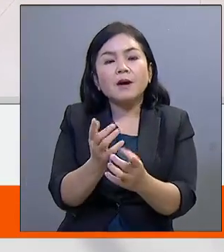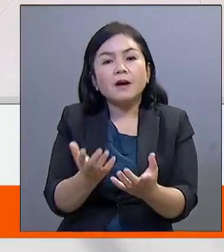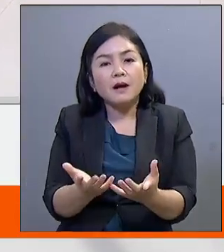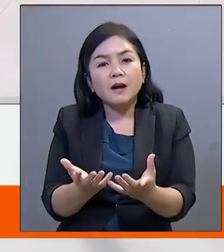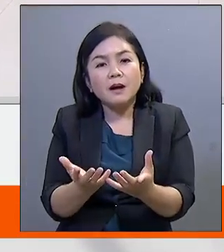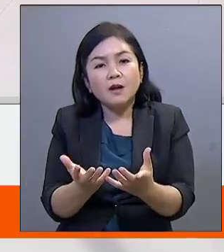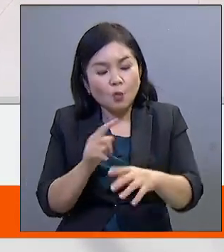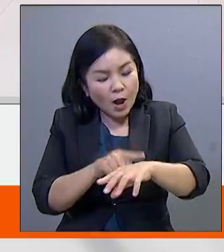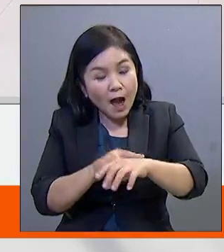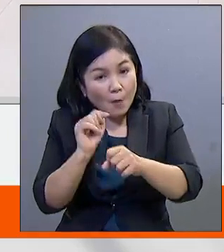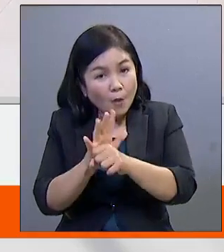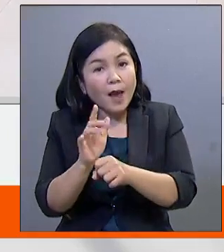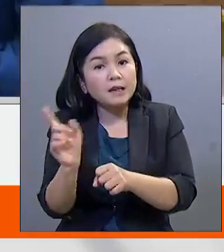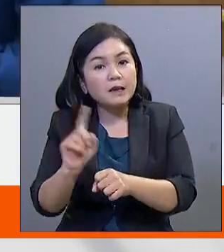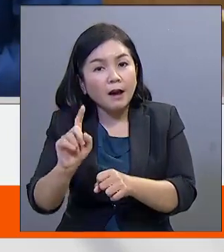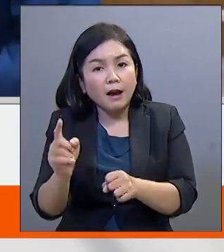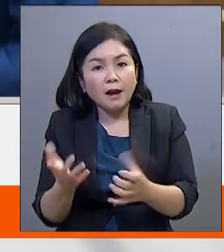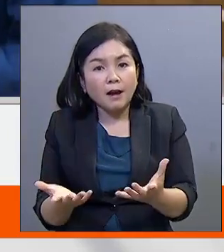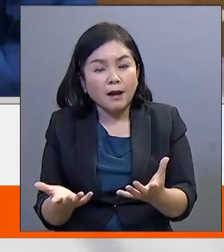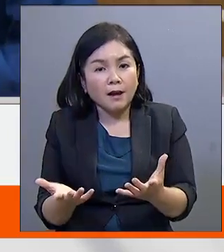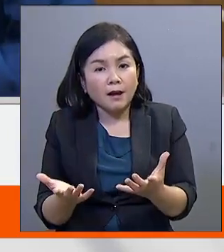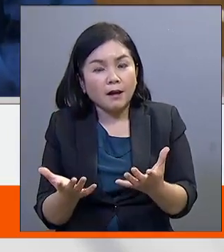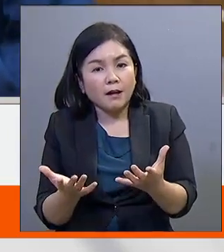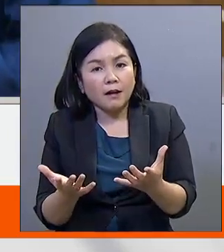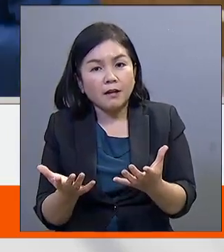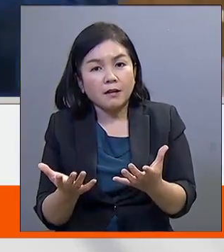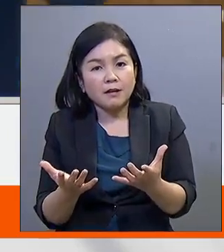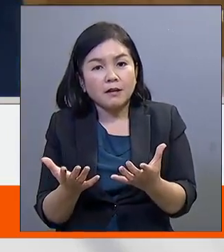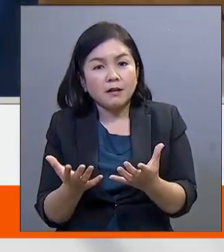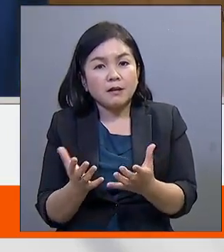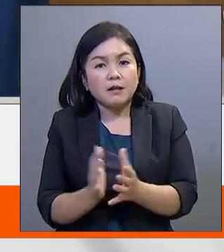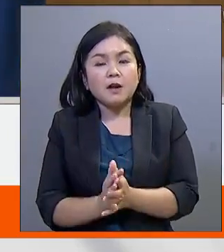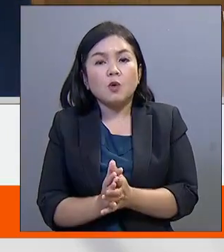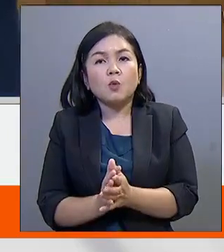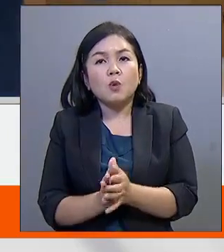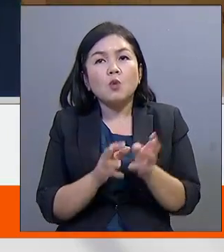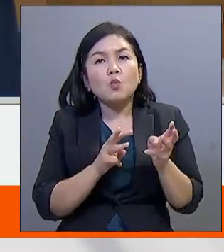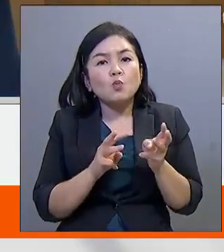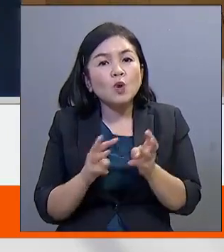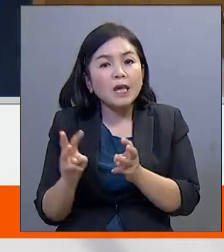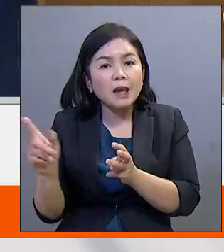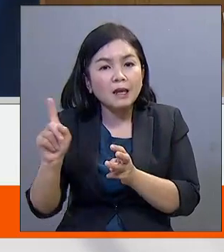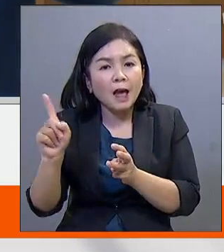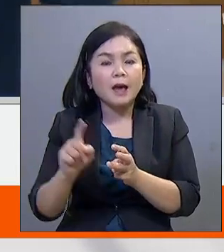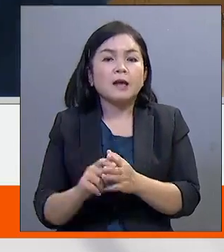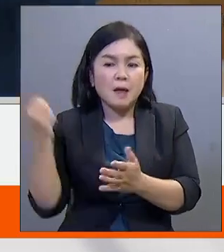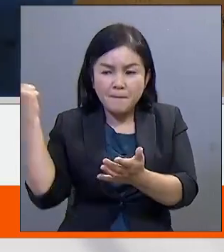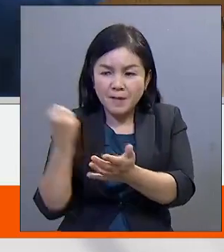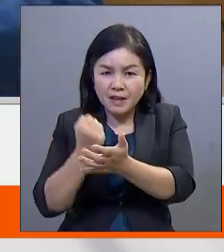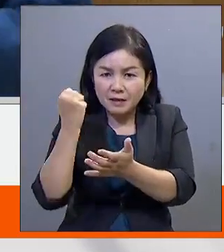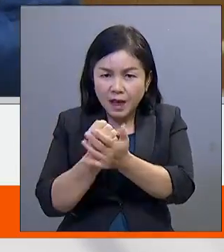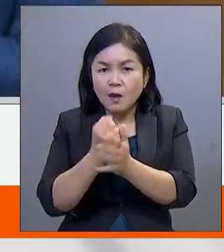ตราสดหมายที่เรีก